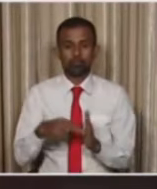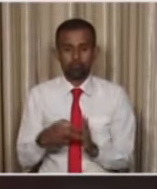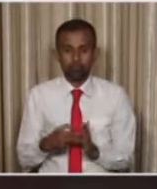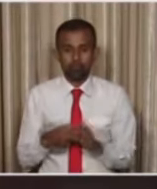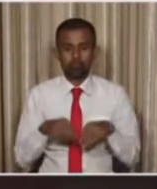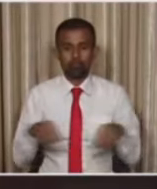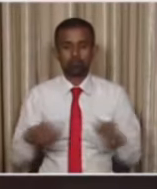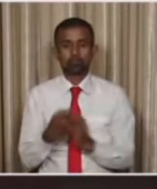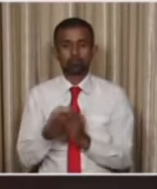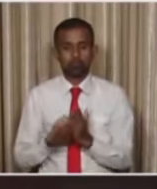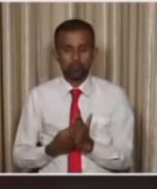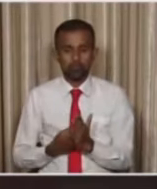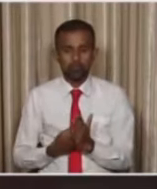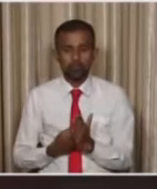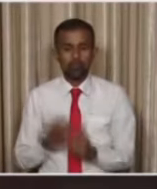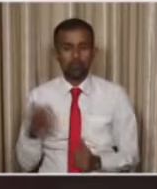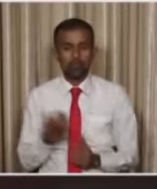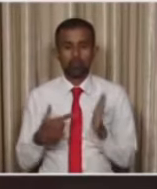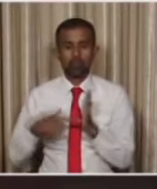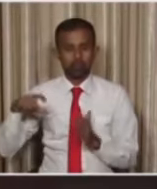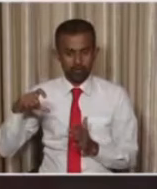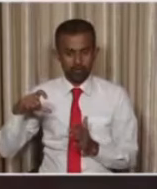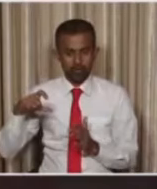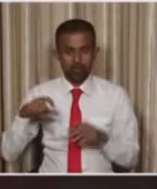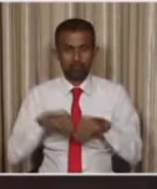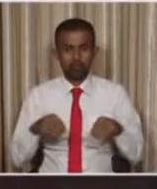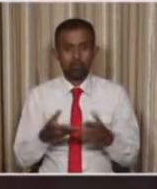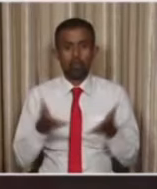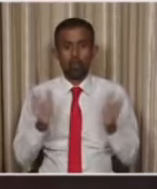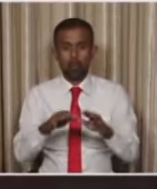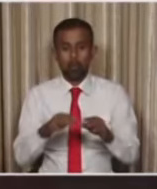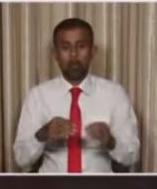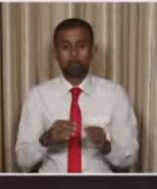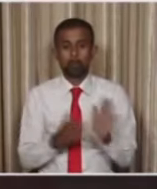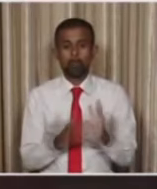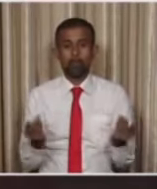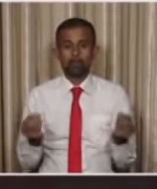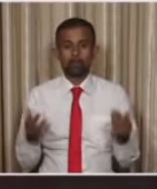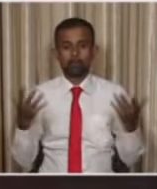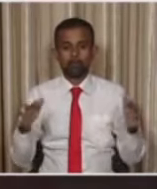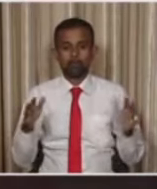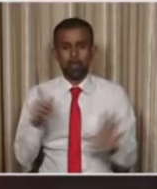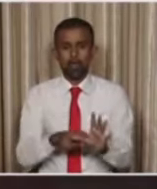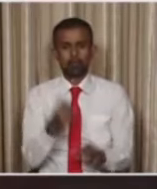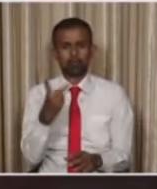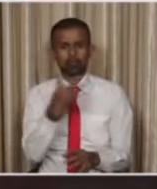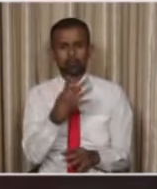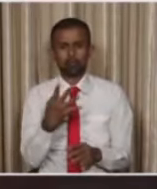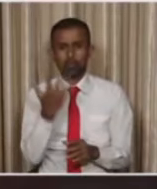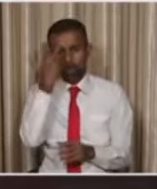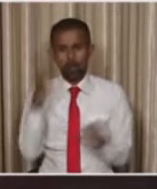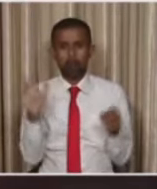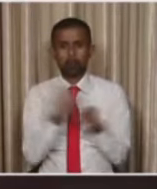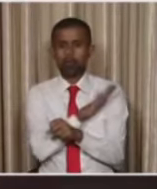කෘෂි ප්‍රතිපත්ති, ඒ වගේම නවීන තාක්ෂණය, ගොවි ජනපද ව්‍යාපාර මහවැලියෙන් අවසන් කරලා පස්සේ අවුරුදු 3-4 අපි සහලින් ස්වයං